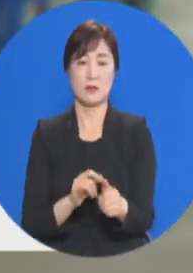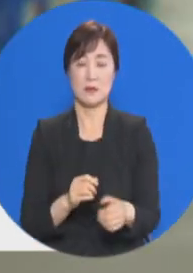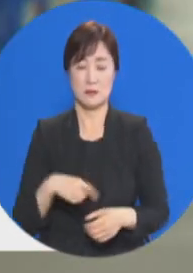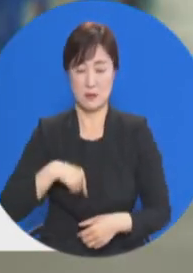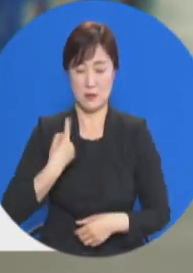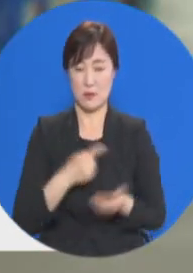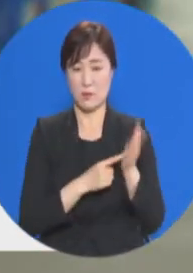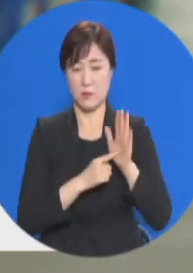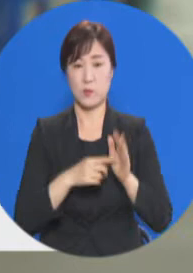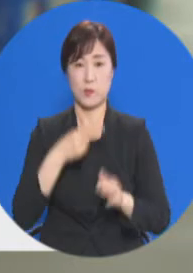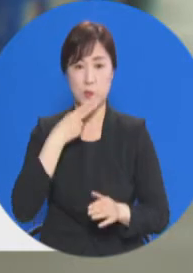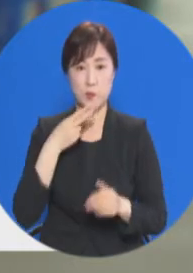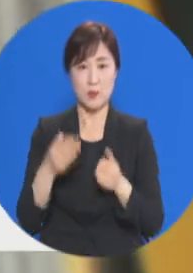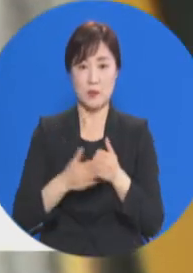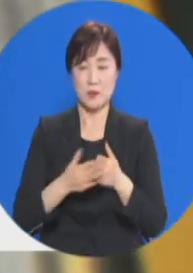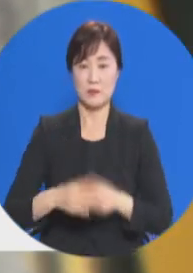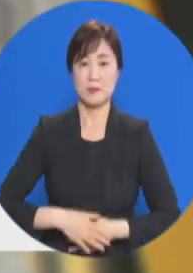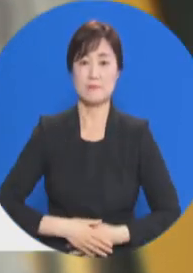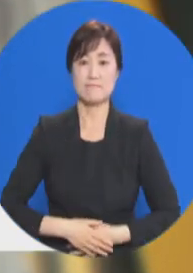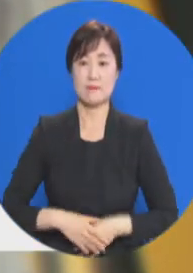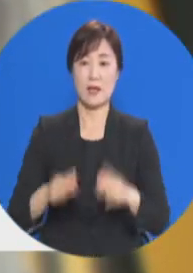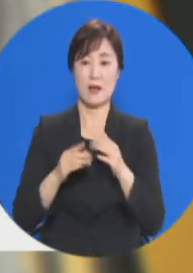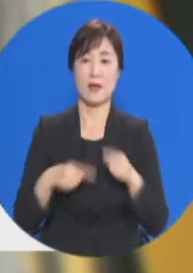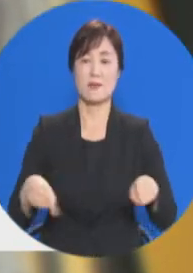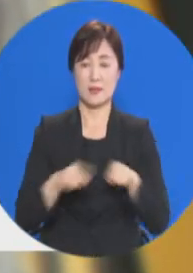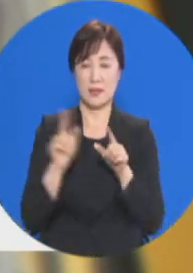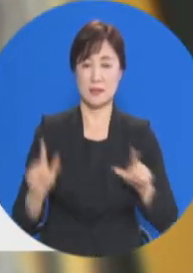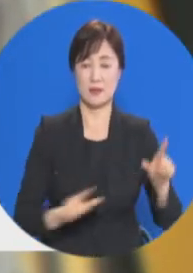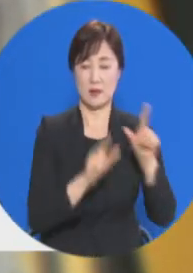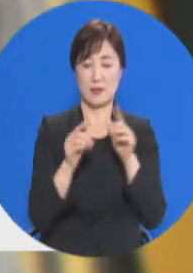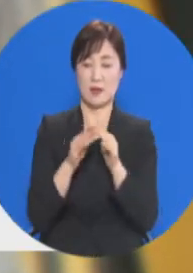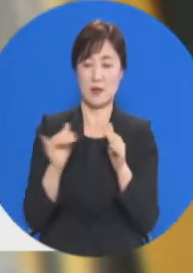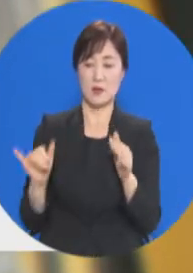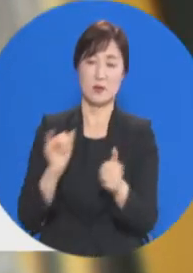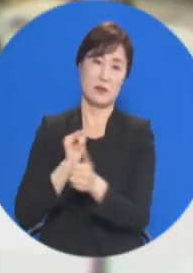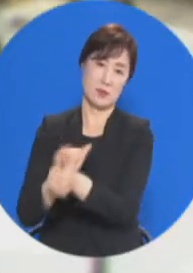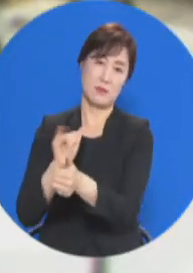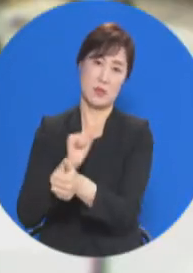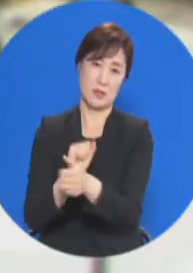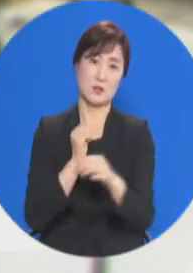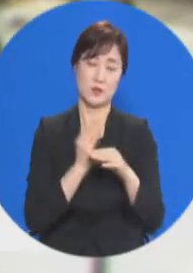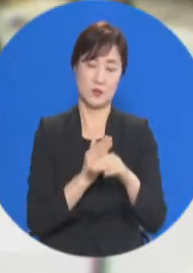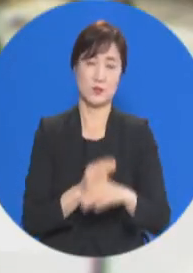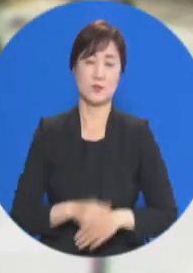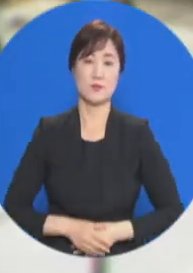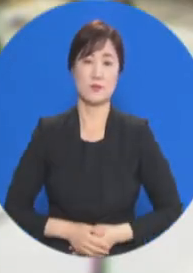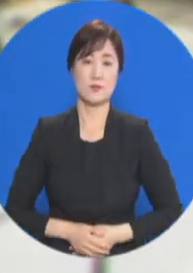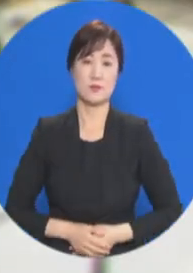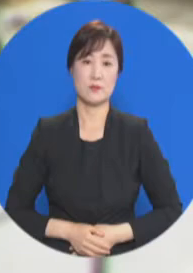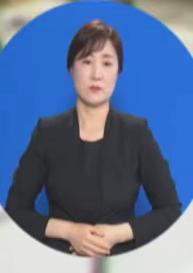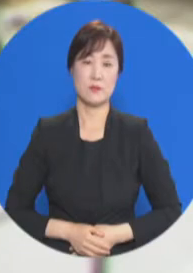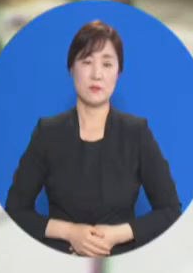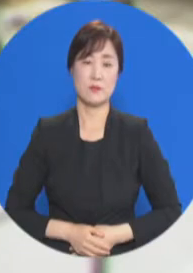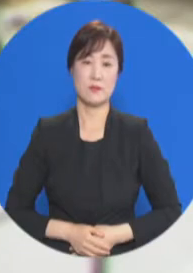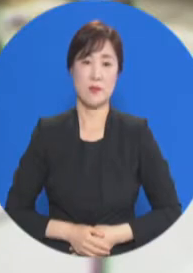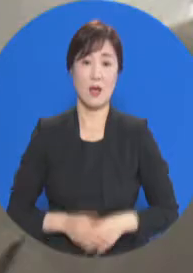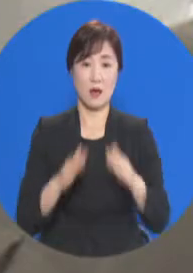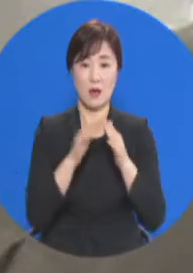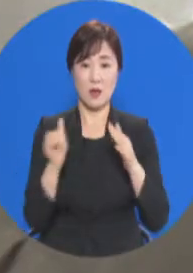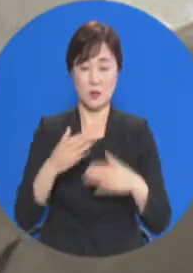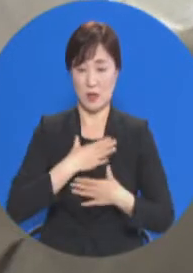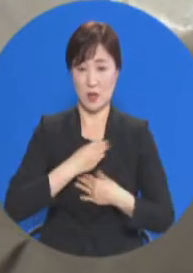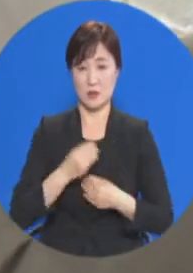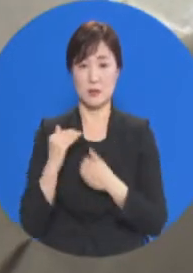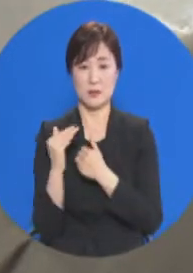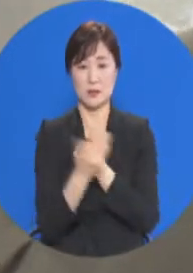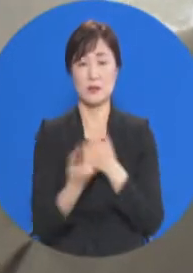자신도 모르는 상태에서 함께 생활하는 가족에게 바이러스를 전파하고 있다는 겁니다. 방역당국은 가족의 안전을